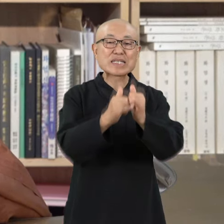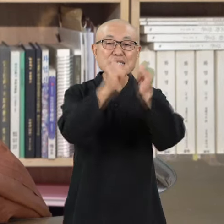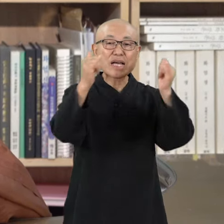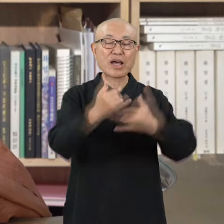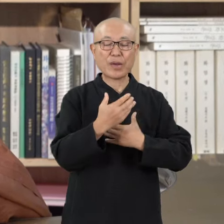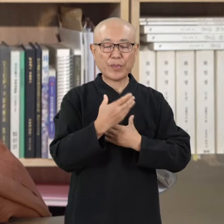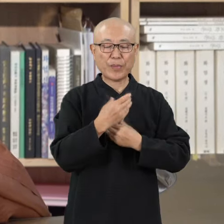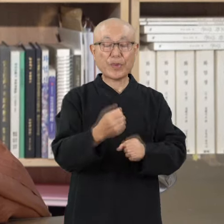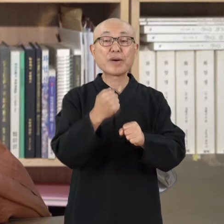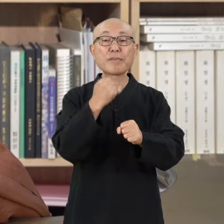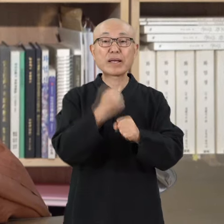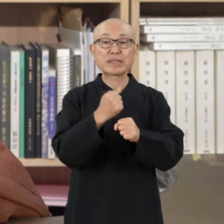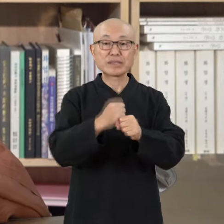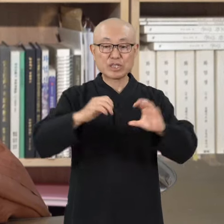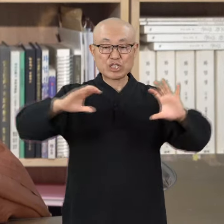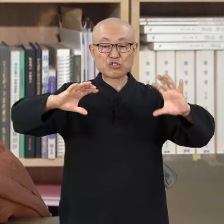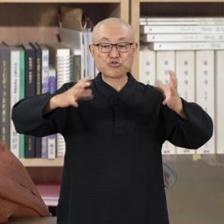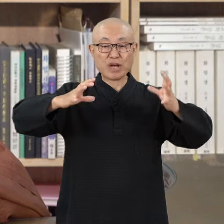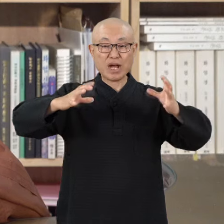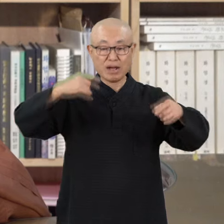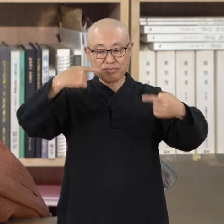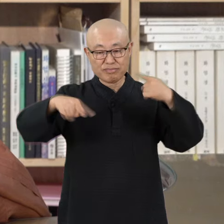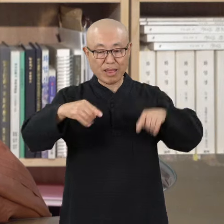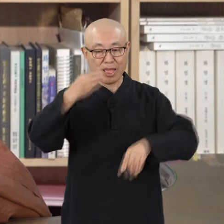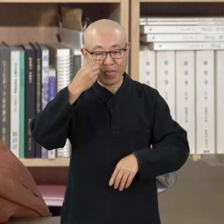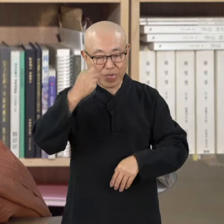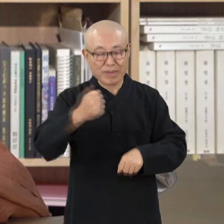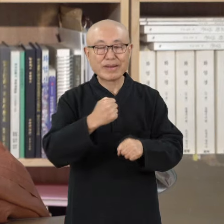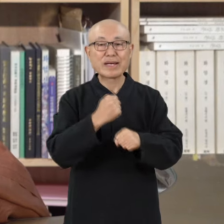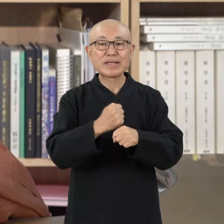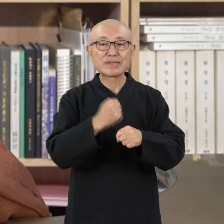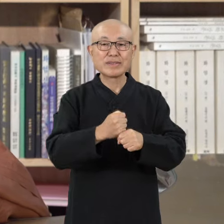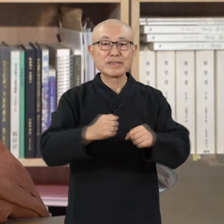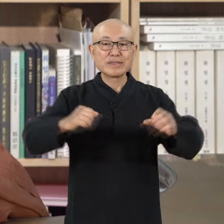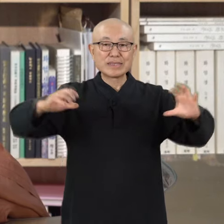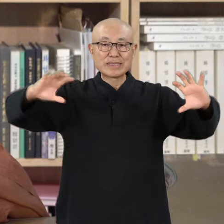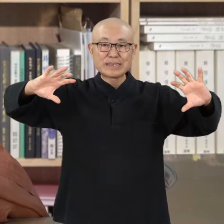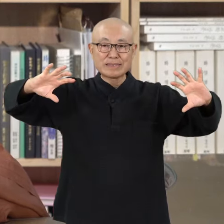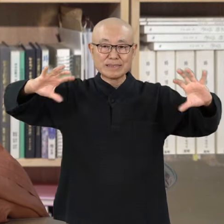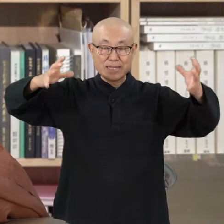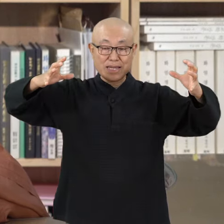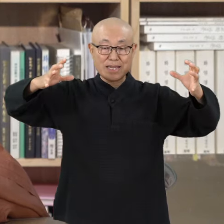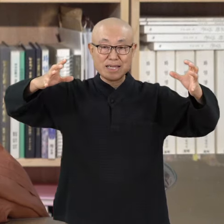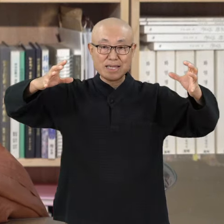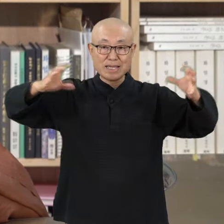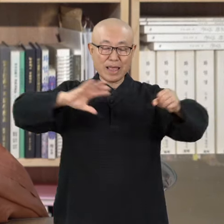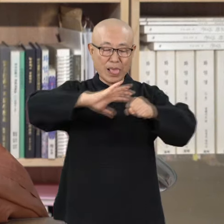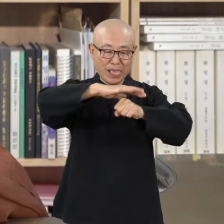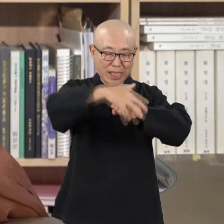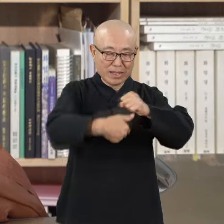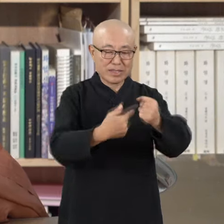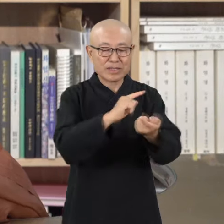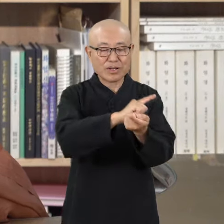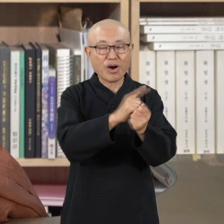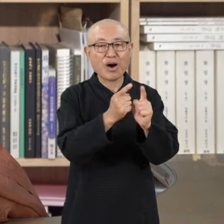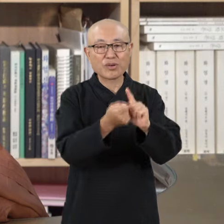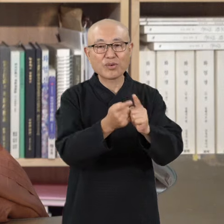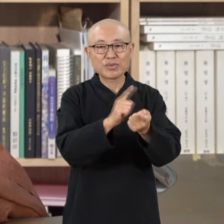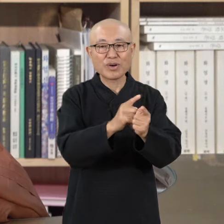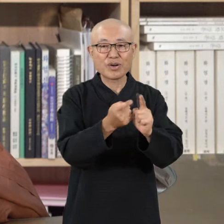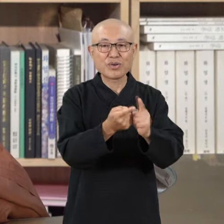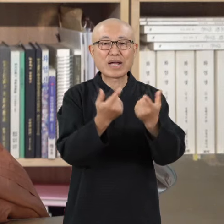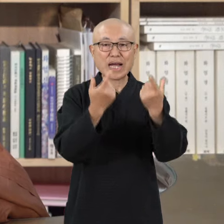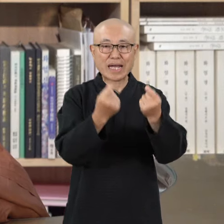국가를 경영하게 되고 그리고 세계인이 같이 손잡고 이 우주를 같이